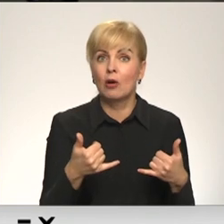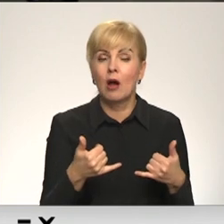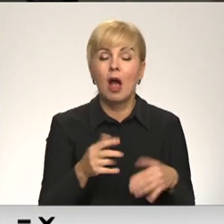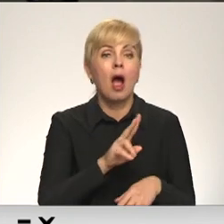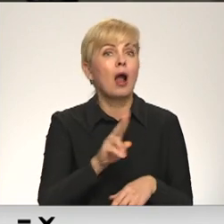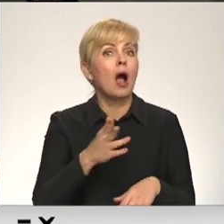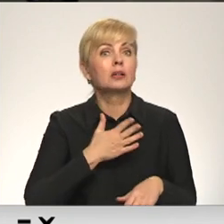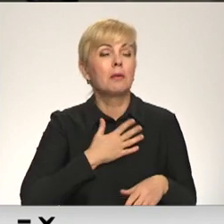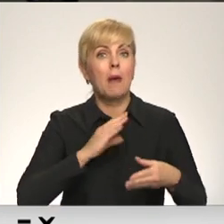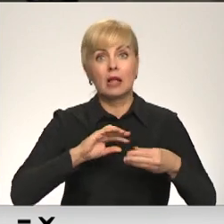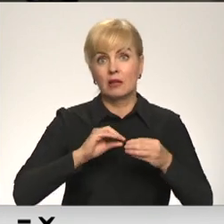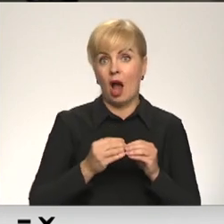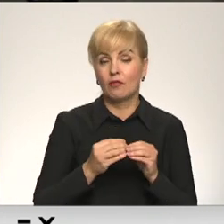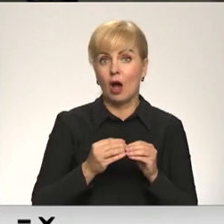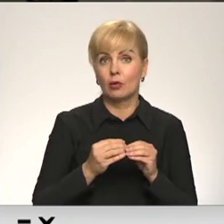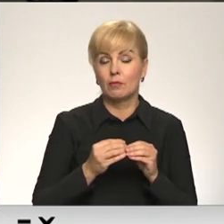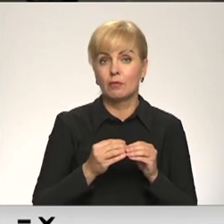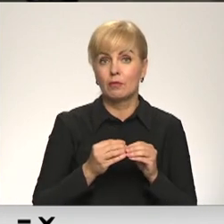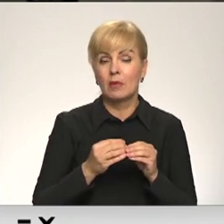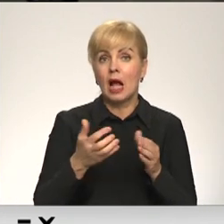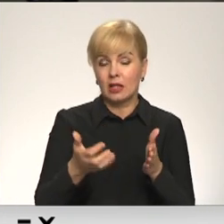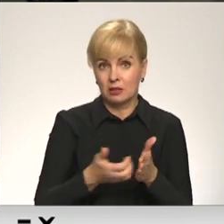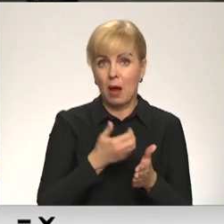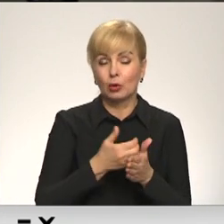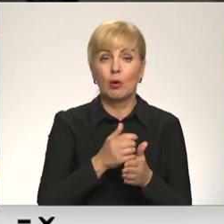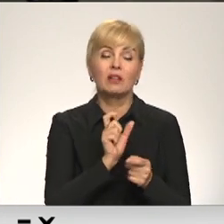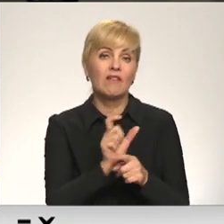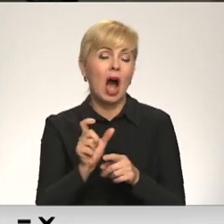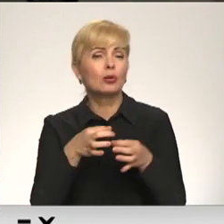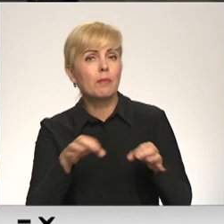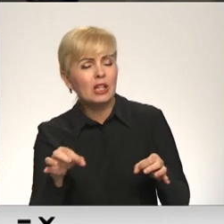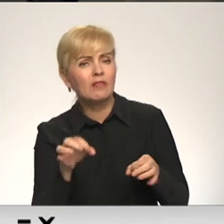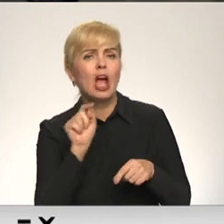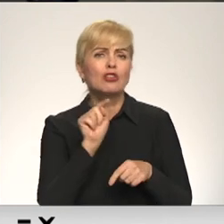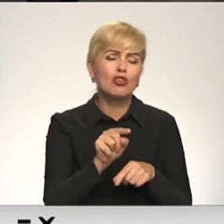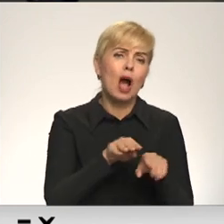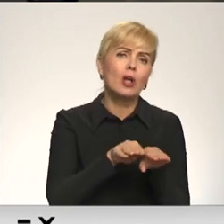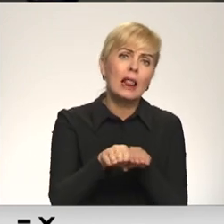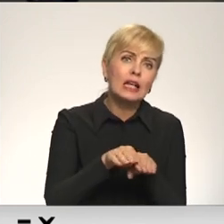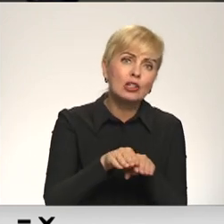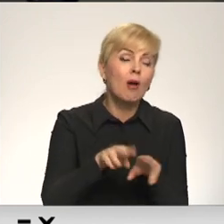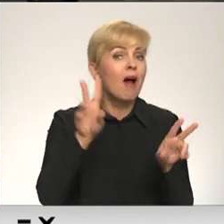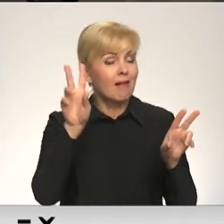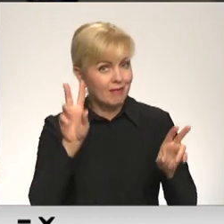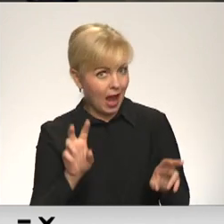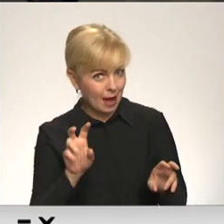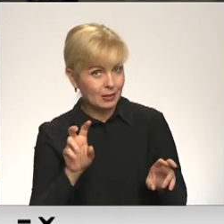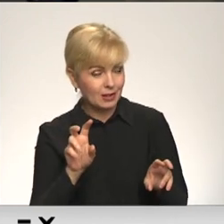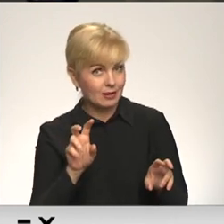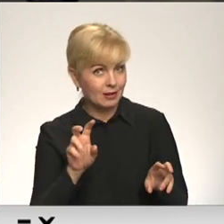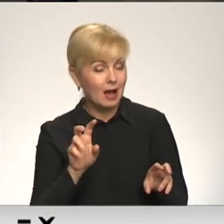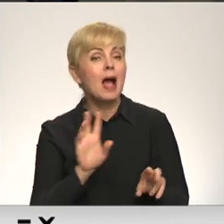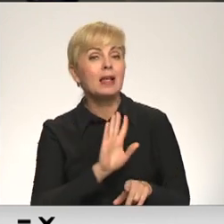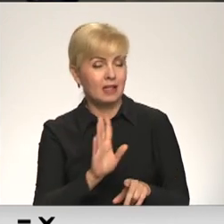ir jāievēro, izlietojot savu vārdu brīvību. Šādi un līdzīgas tēmas, par ko